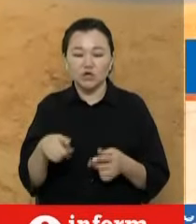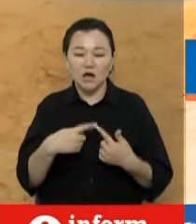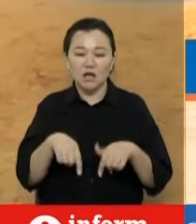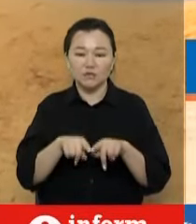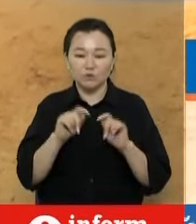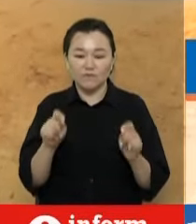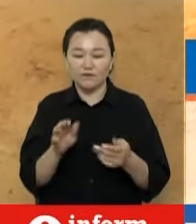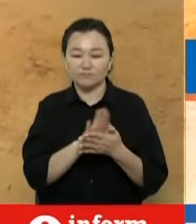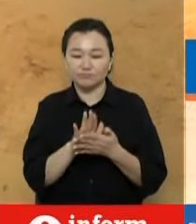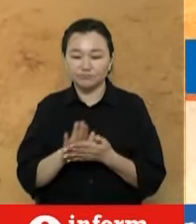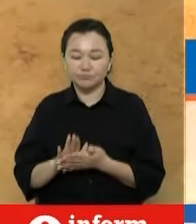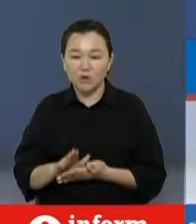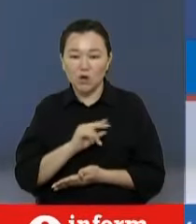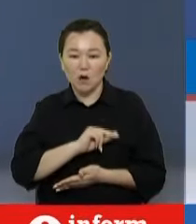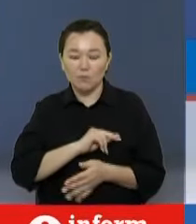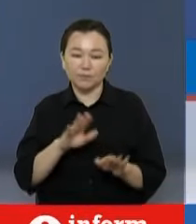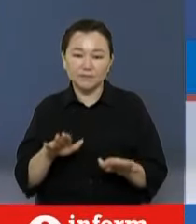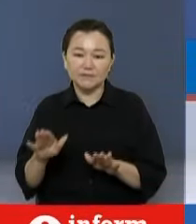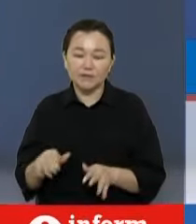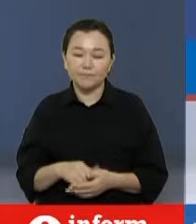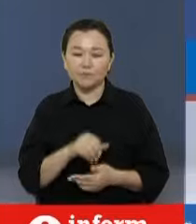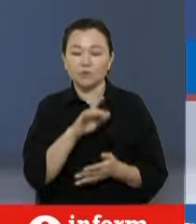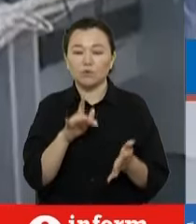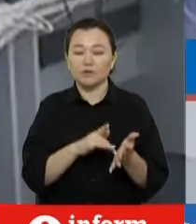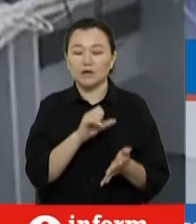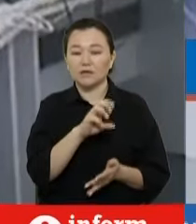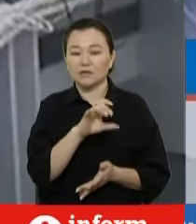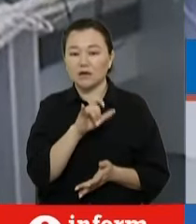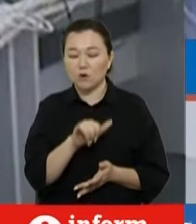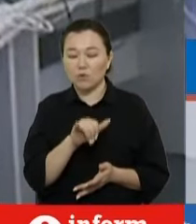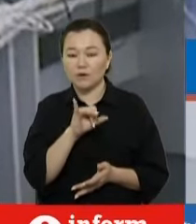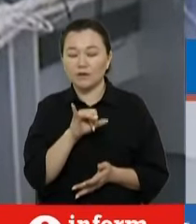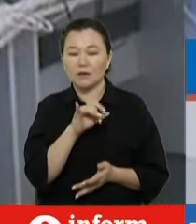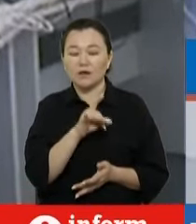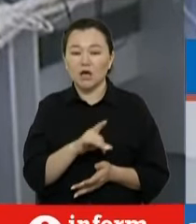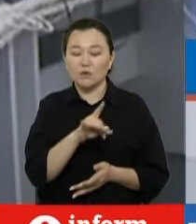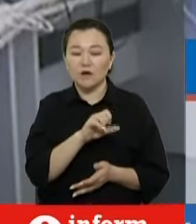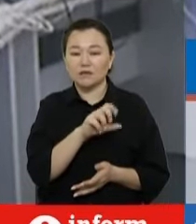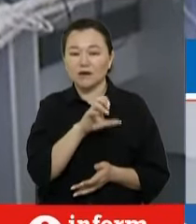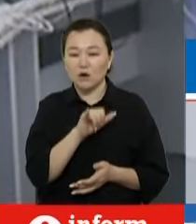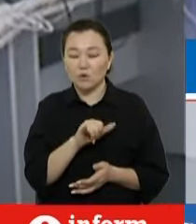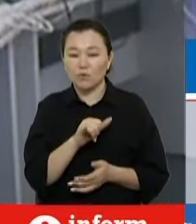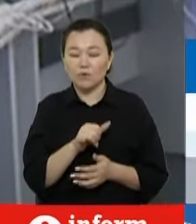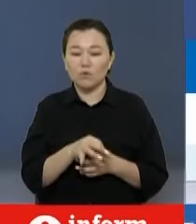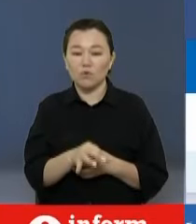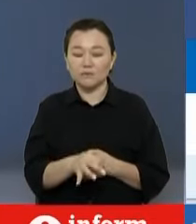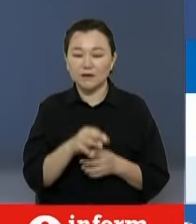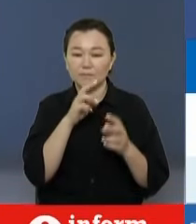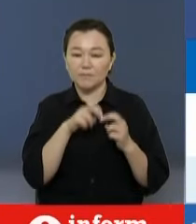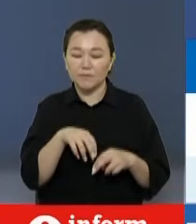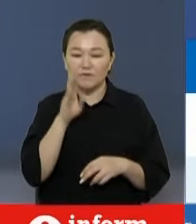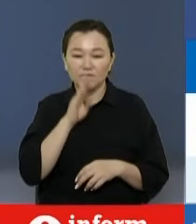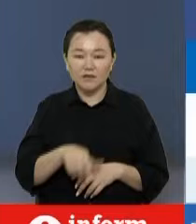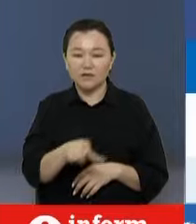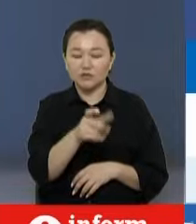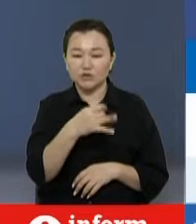организованы дезинфекционные работы на местах. В городе Атырау и Курмангазинском районе Атырауской области продолжается мониторинг уровня воды реки